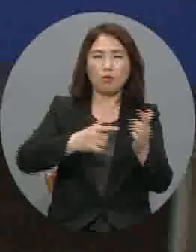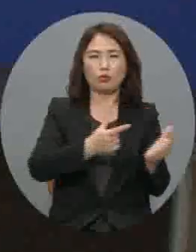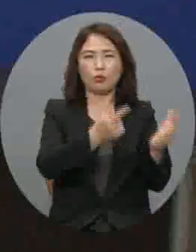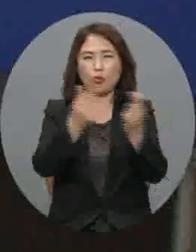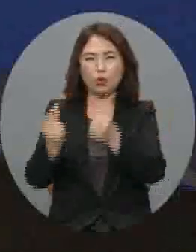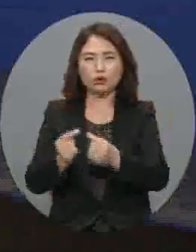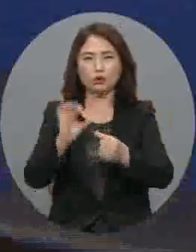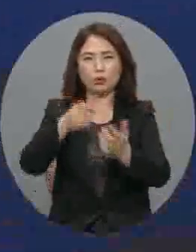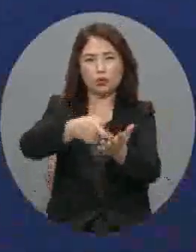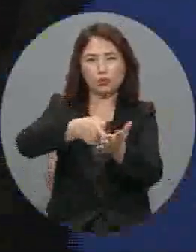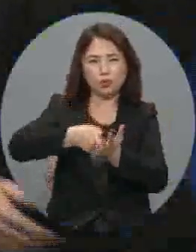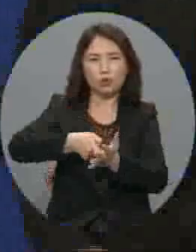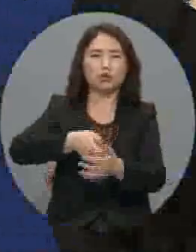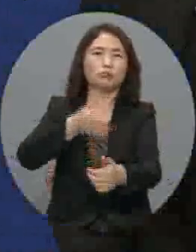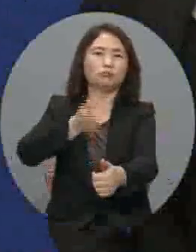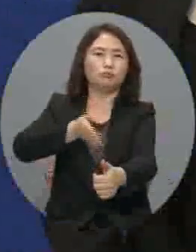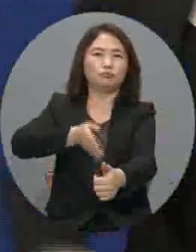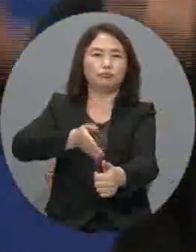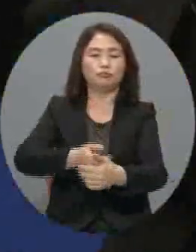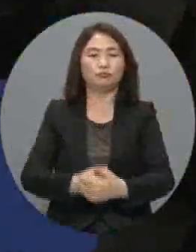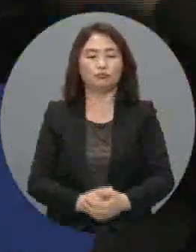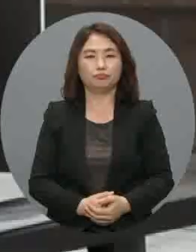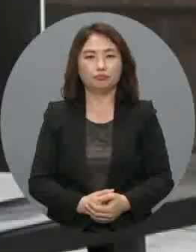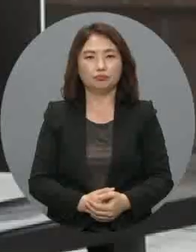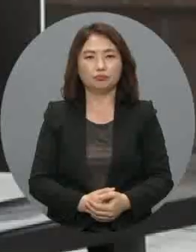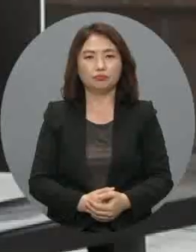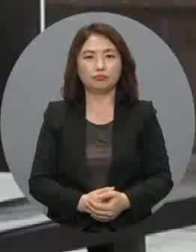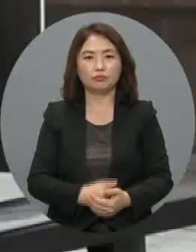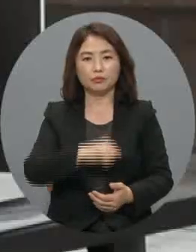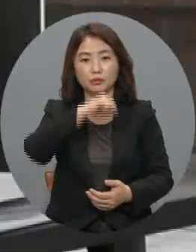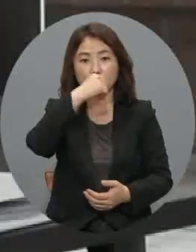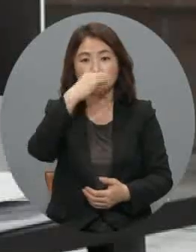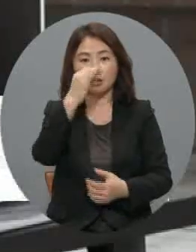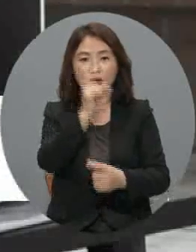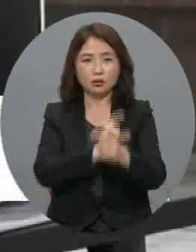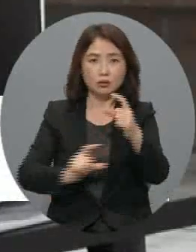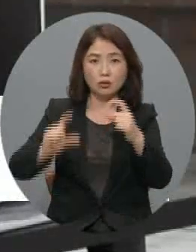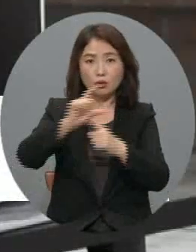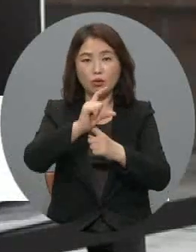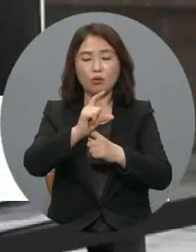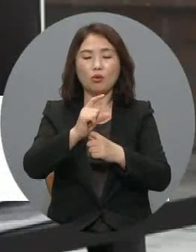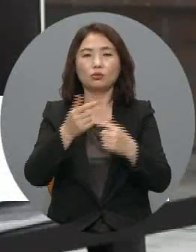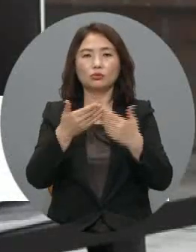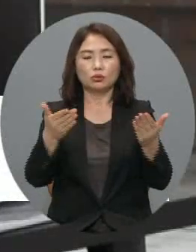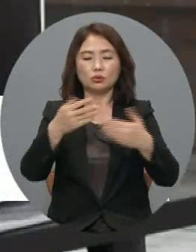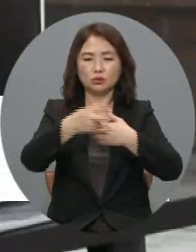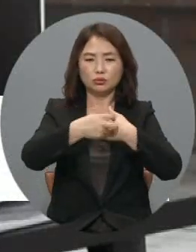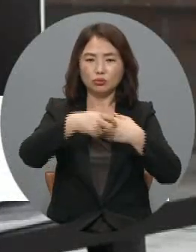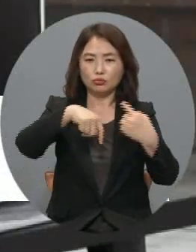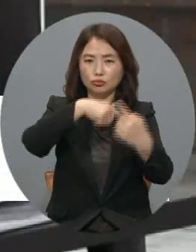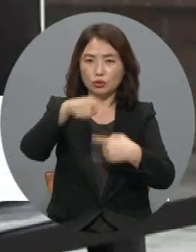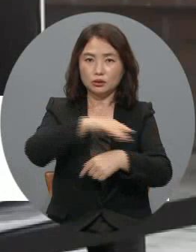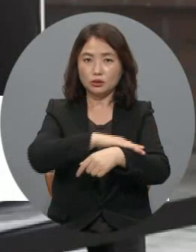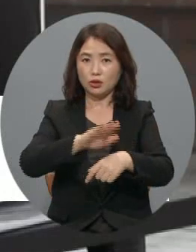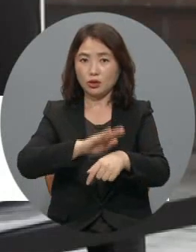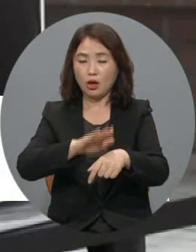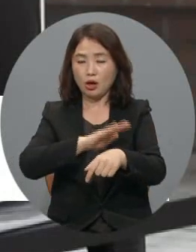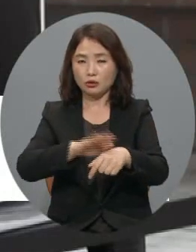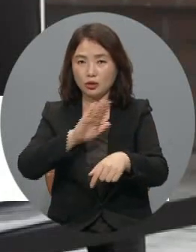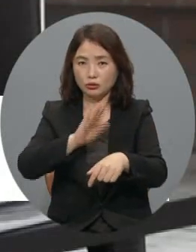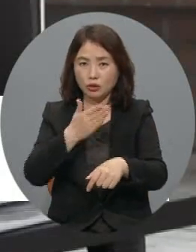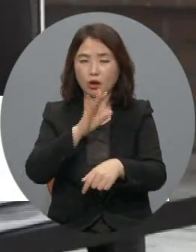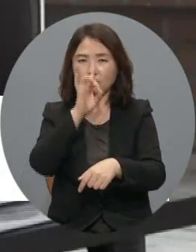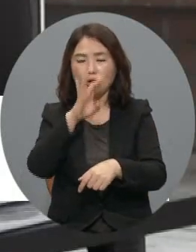일률적으로 허리띠를 더 조를 것을 요구했습니다. 지금 예산을 더 얹어줘도 지금 의료원이 운영이 될까 말까